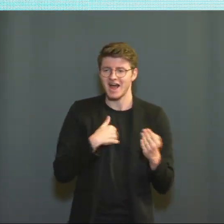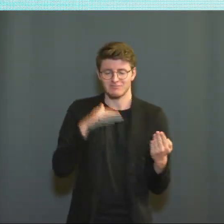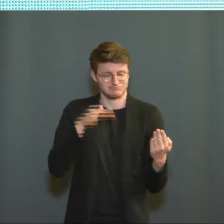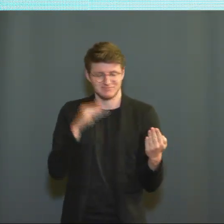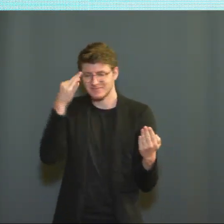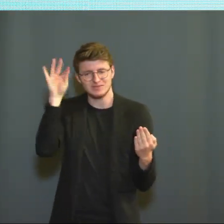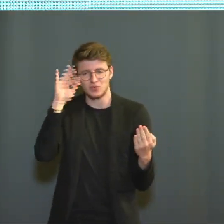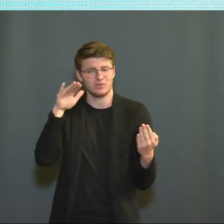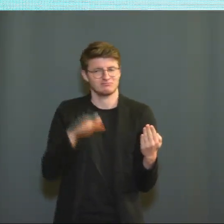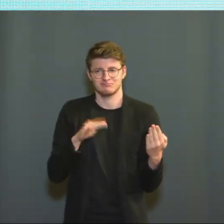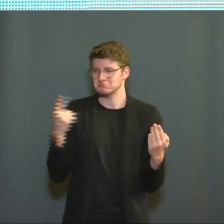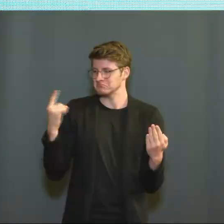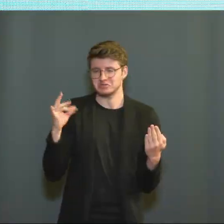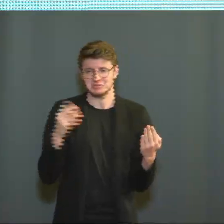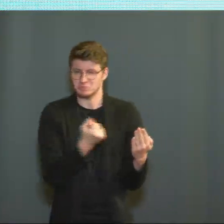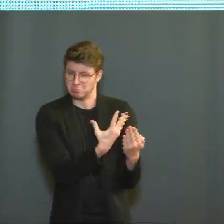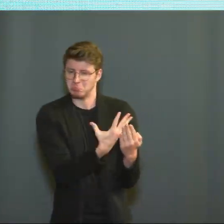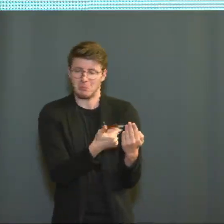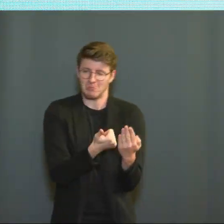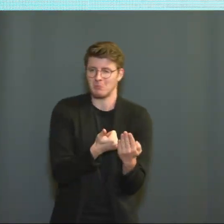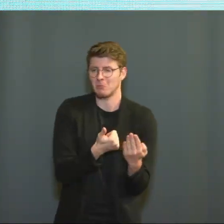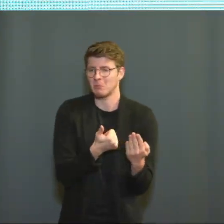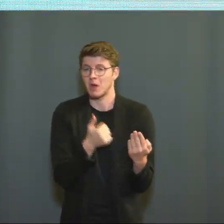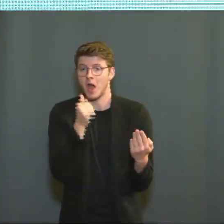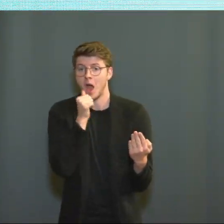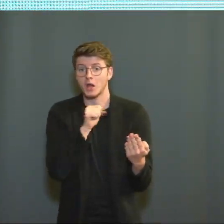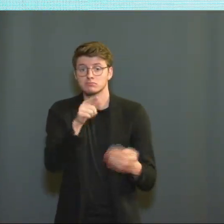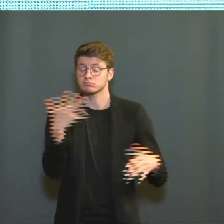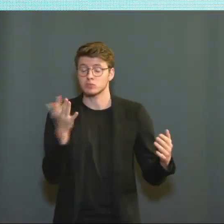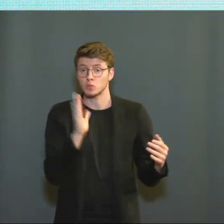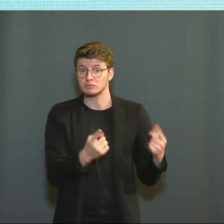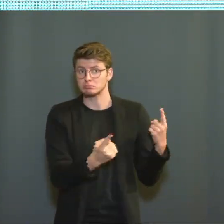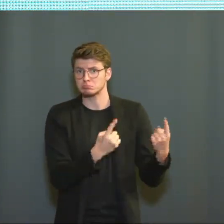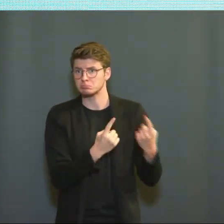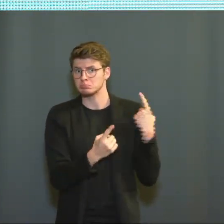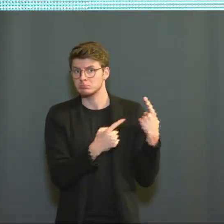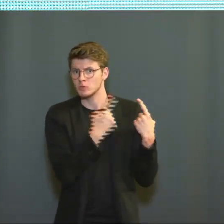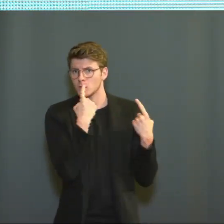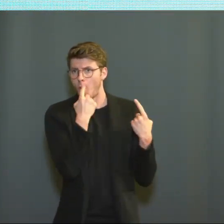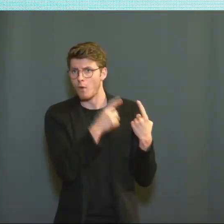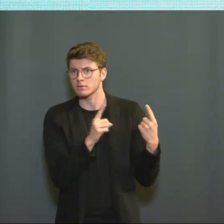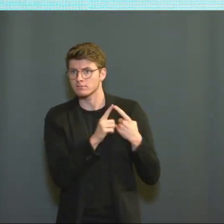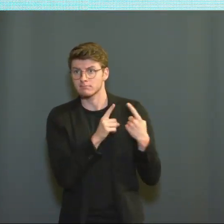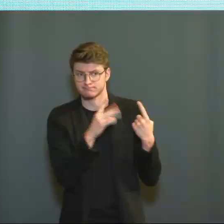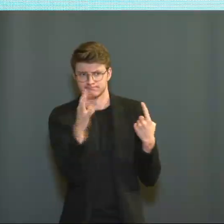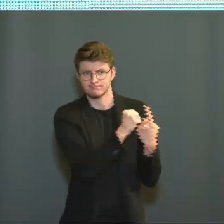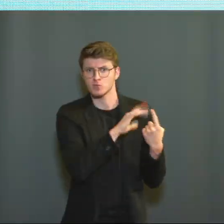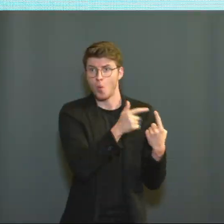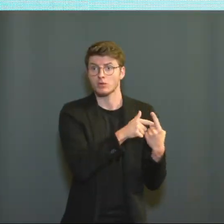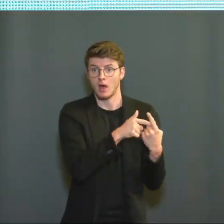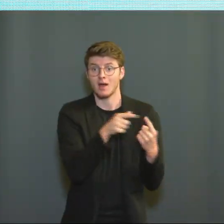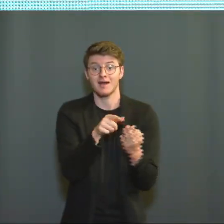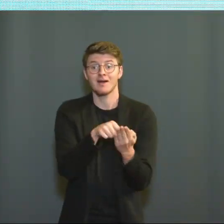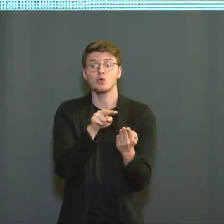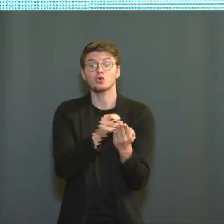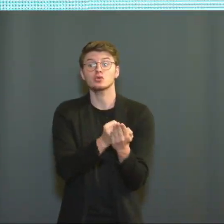scherm groen. Als u in contact bent gekomen met iemand die positief test op COVID-19, die dit doorgeeft via de